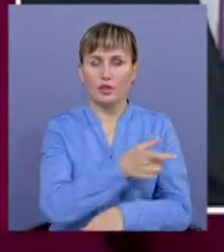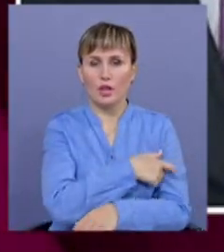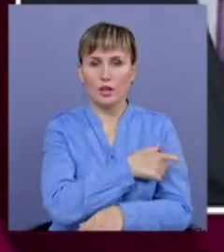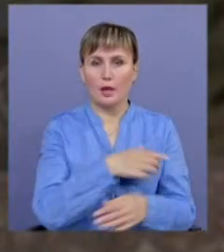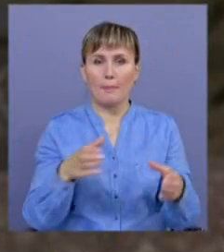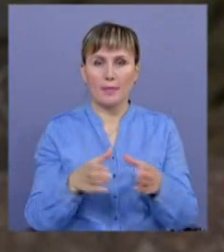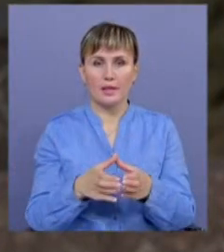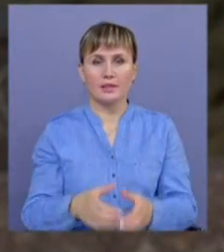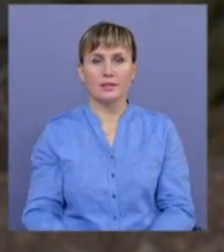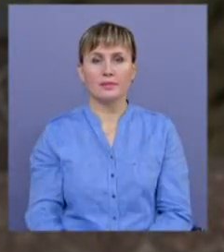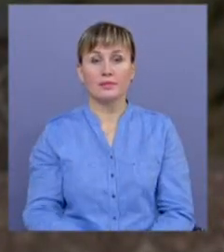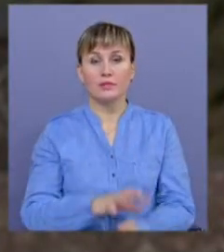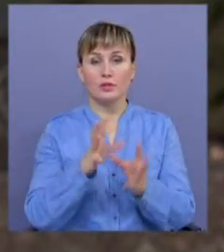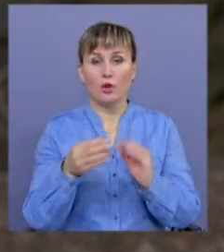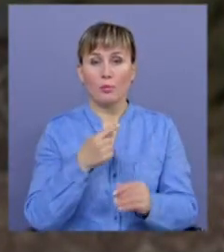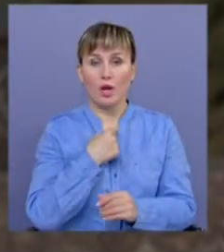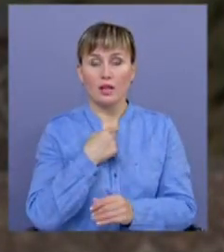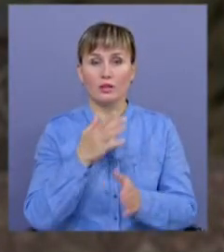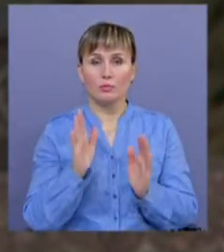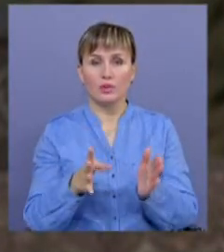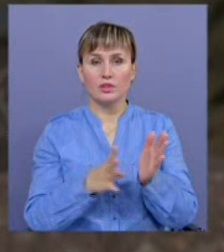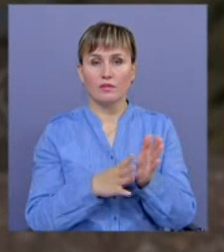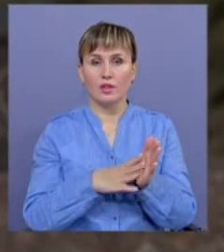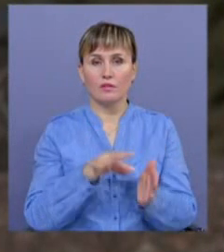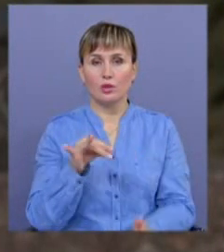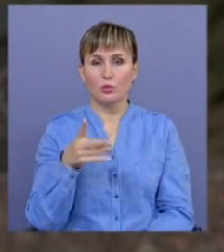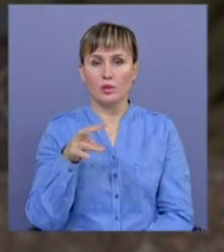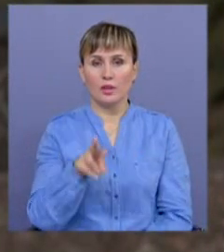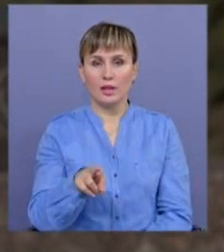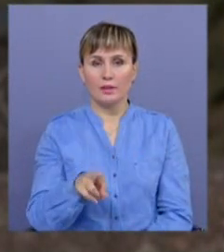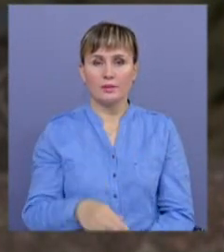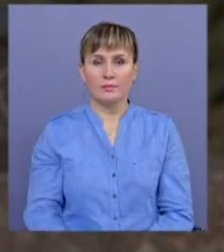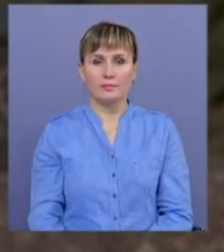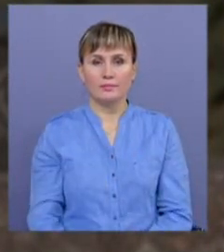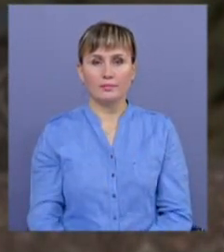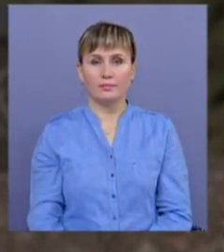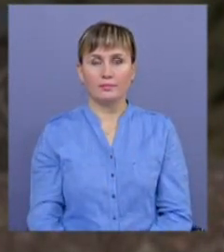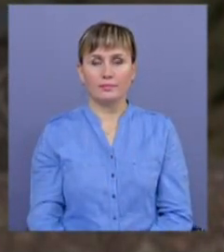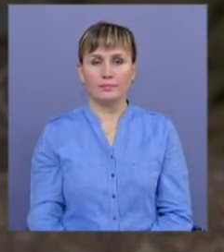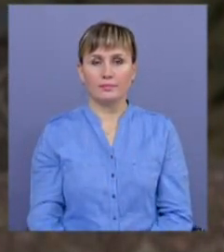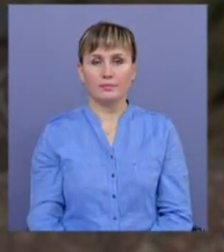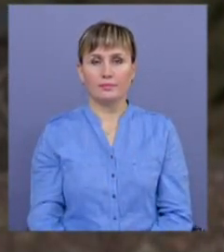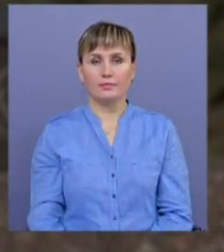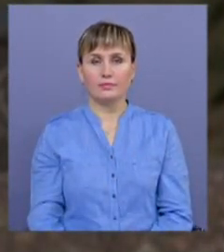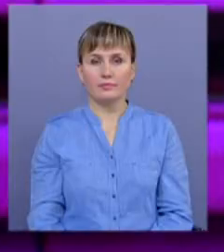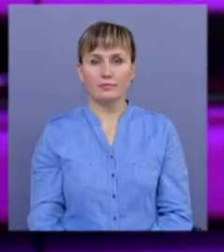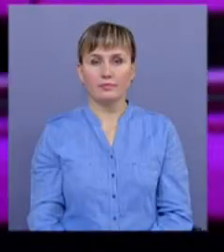партии АУЛ. Всеобщее голосование состоится 9 июня. Ильза Такчурин, Джигер Бабаканов, телеканал